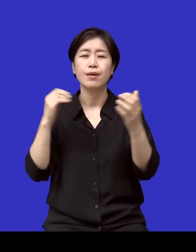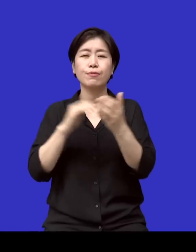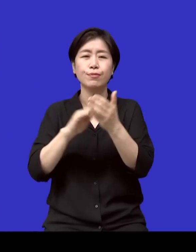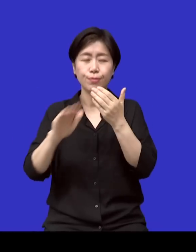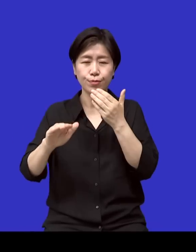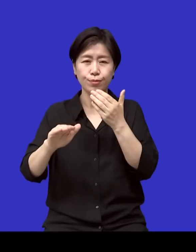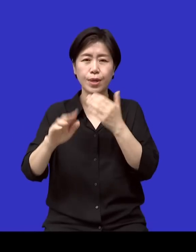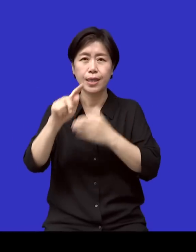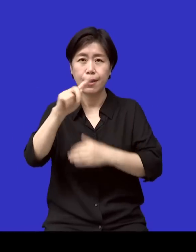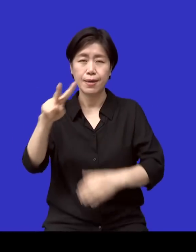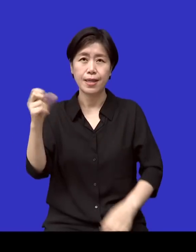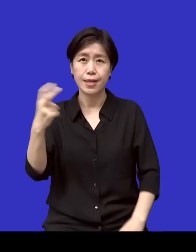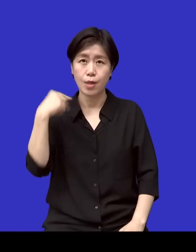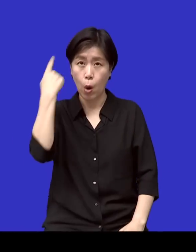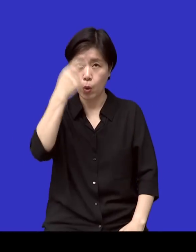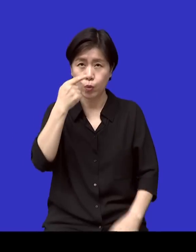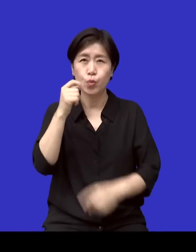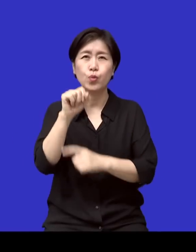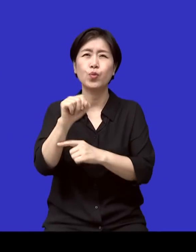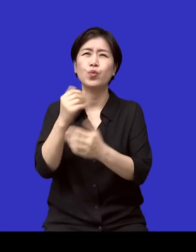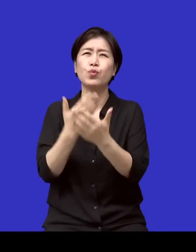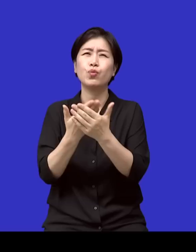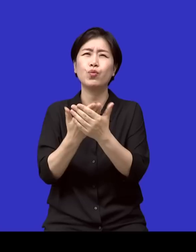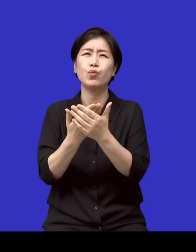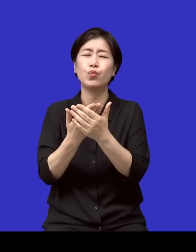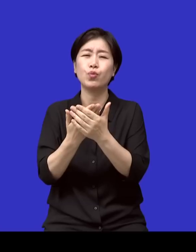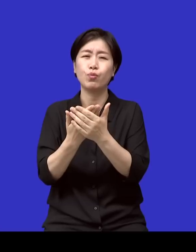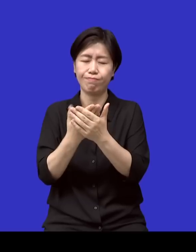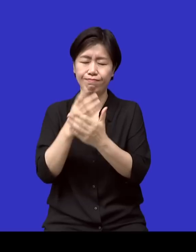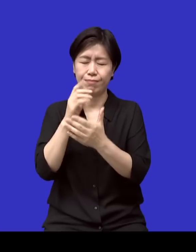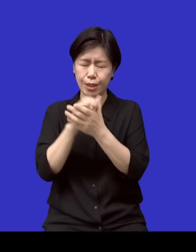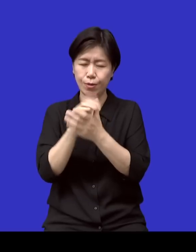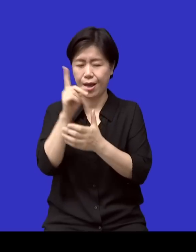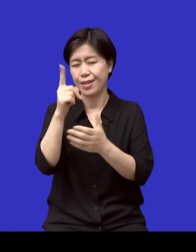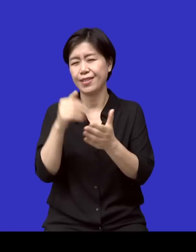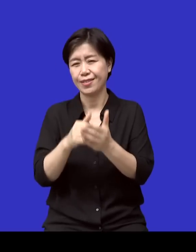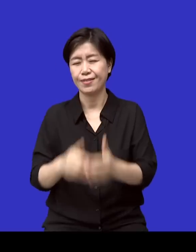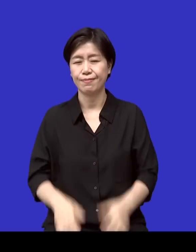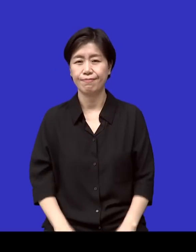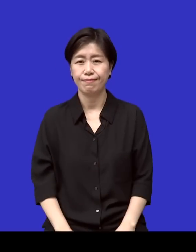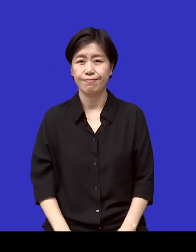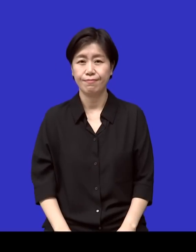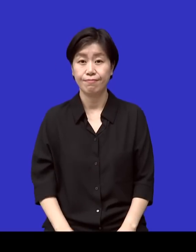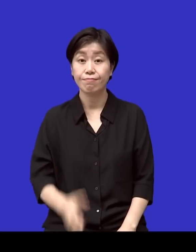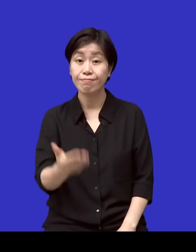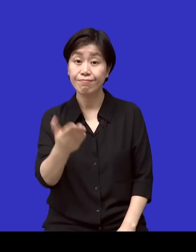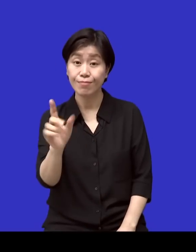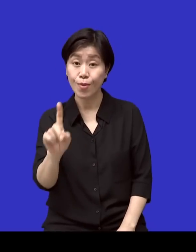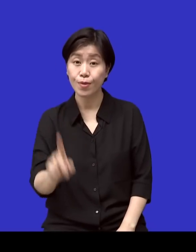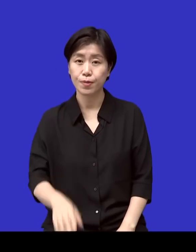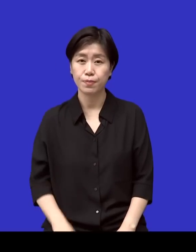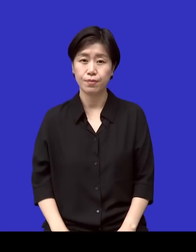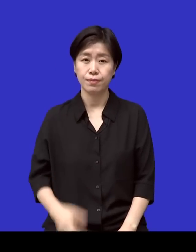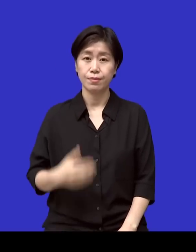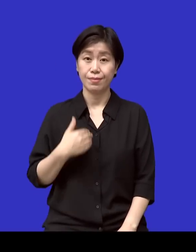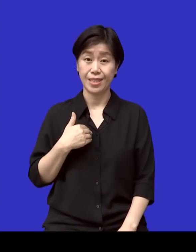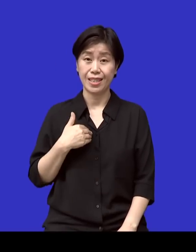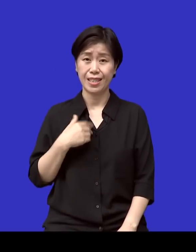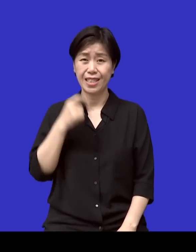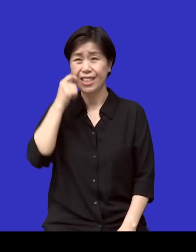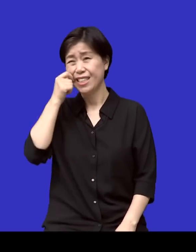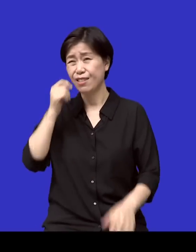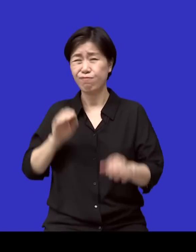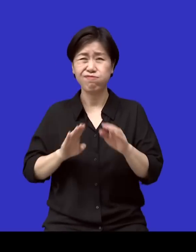것 같아요. 수지 씨도 슬럼프가 있었어요? 슬럼프가 생각해보면은 저는 이렇게 막 올라갔던 적이